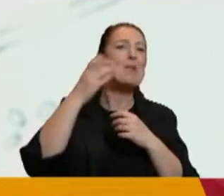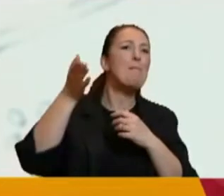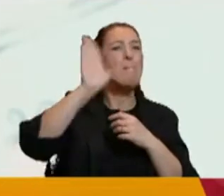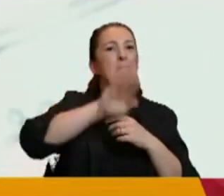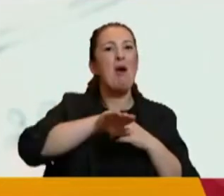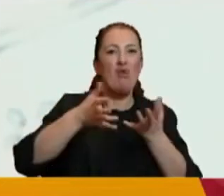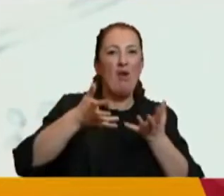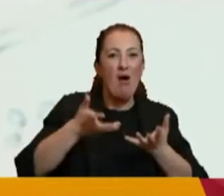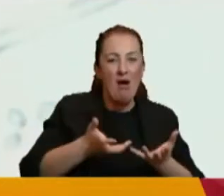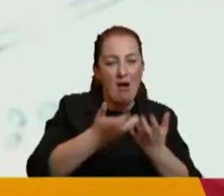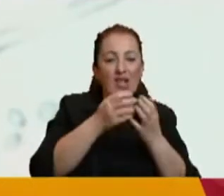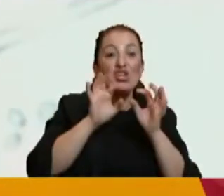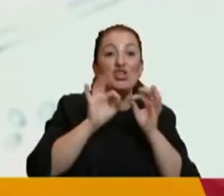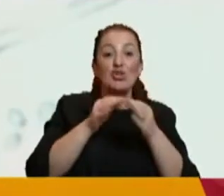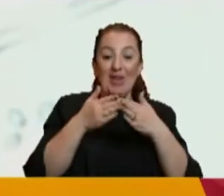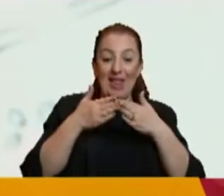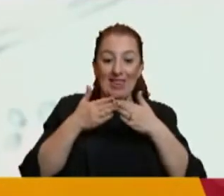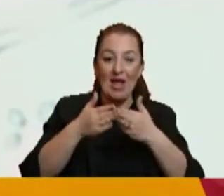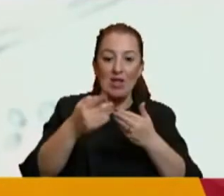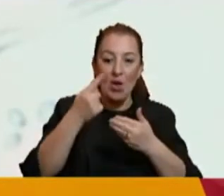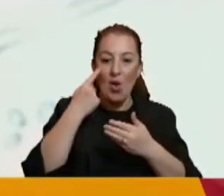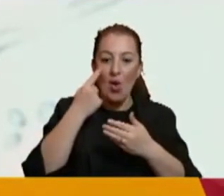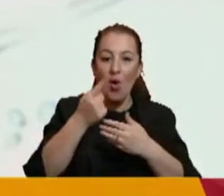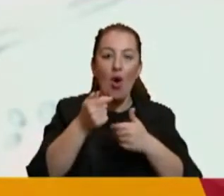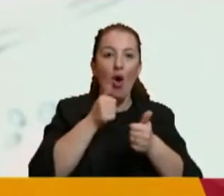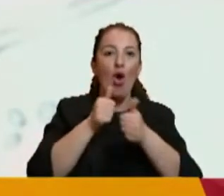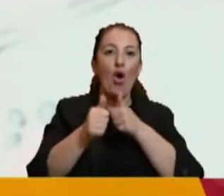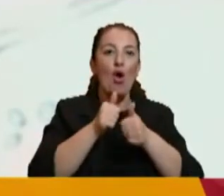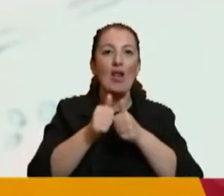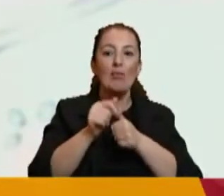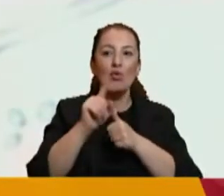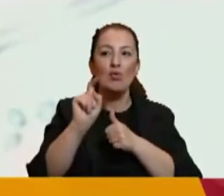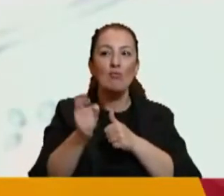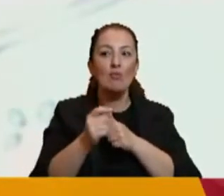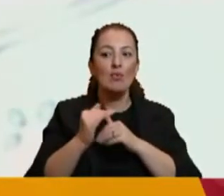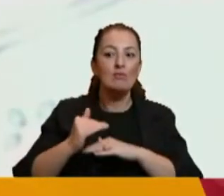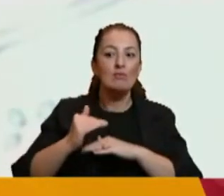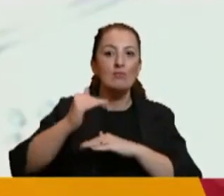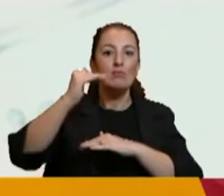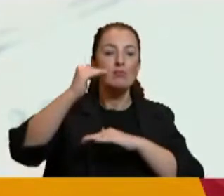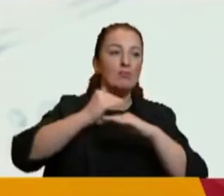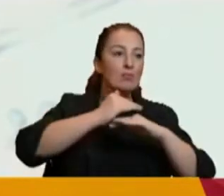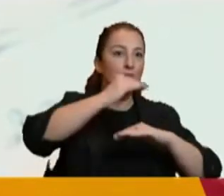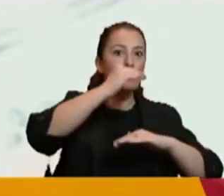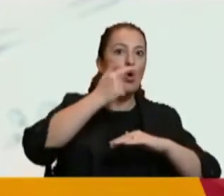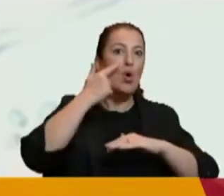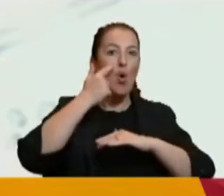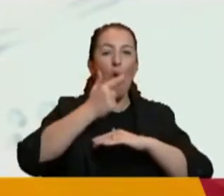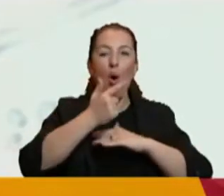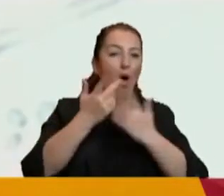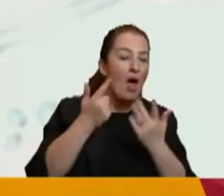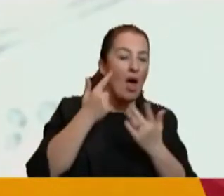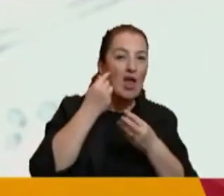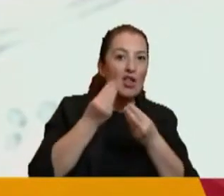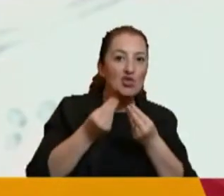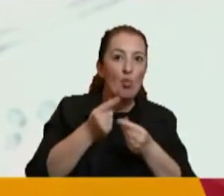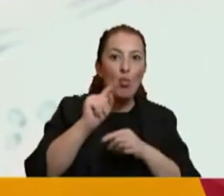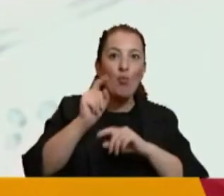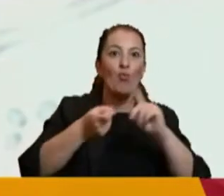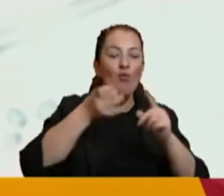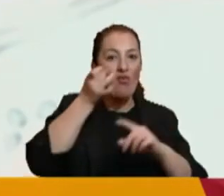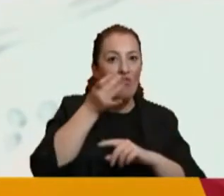tekne zararlı haliç'in neresinde yükselti var çamur ne kadar yüksekte bunları görerek o